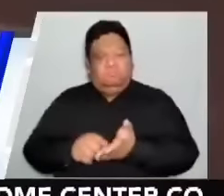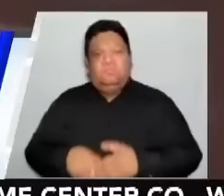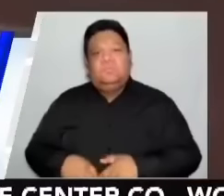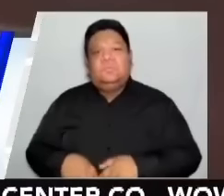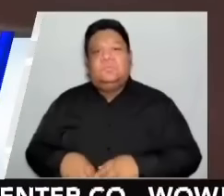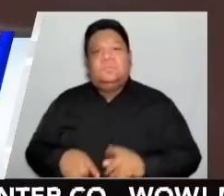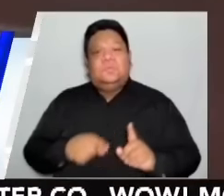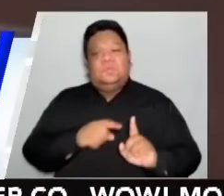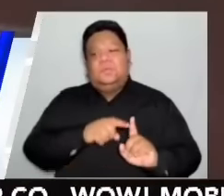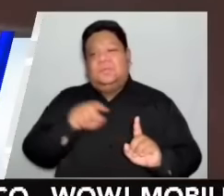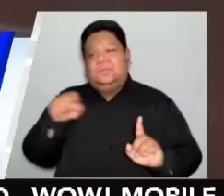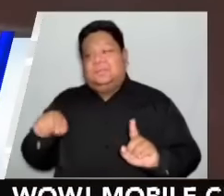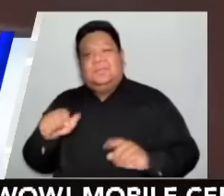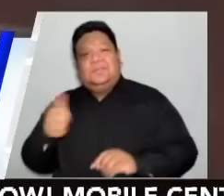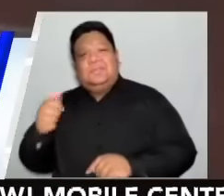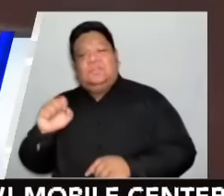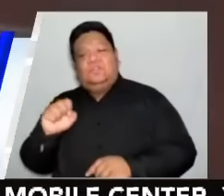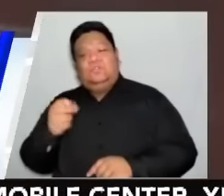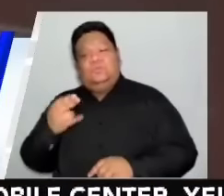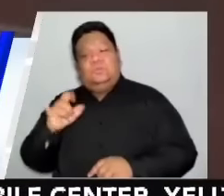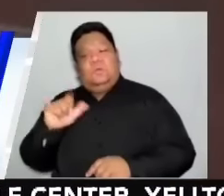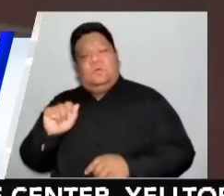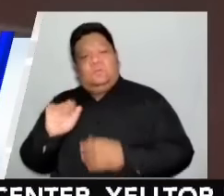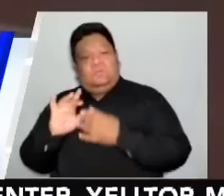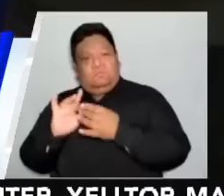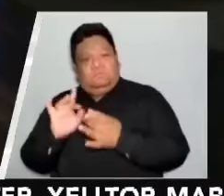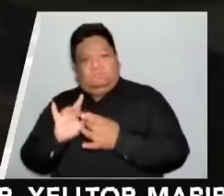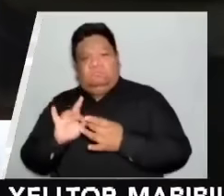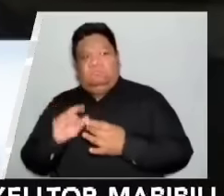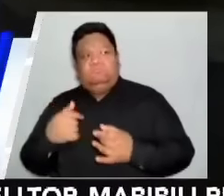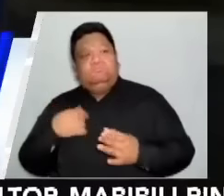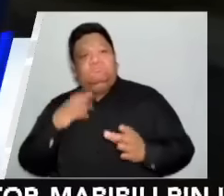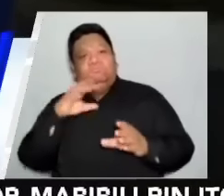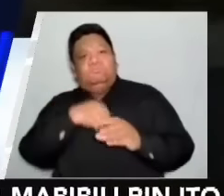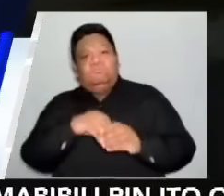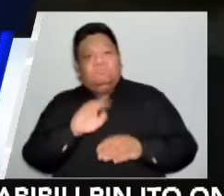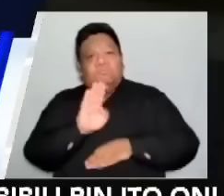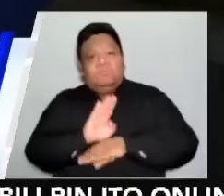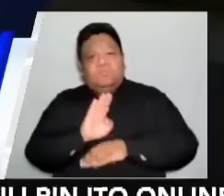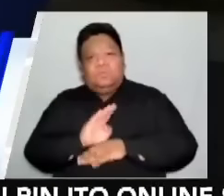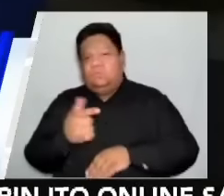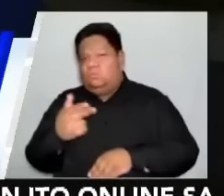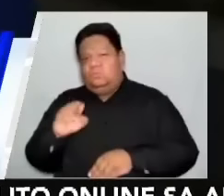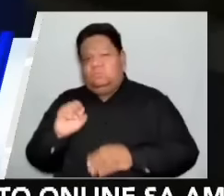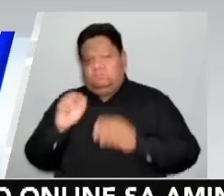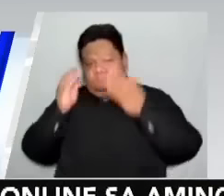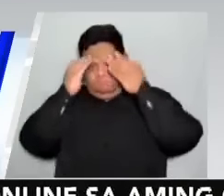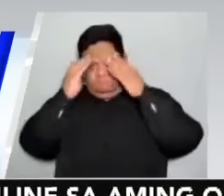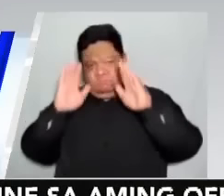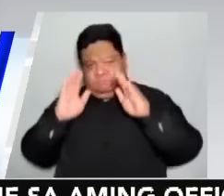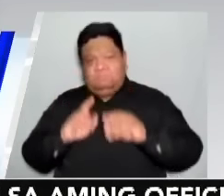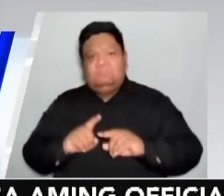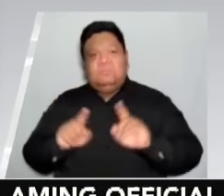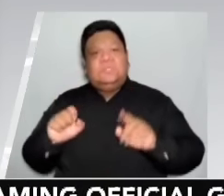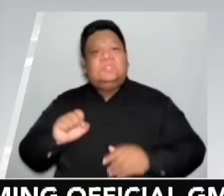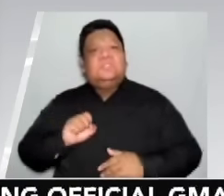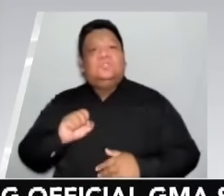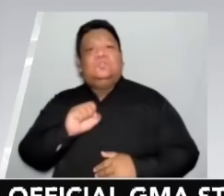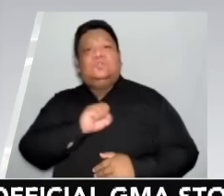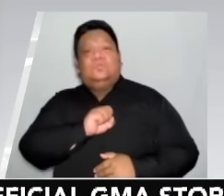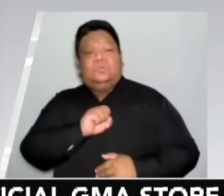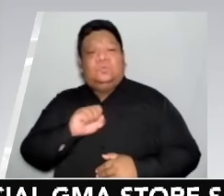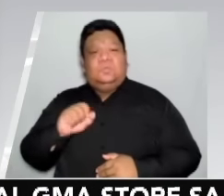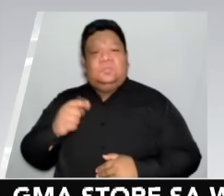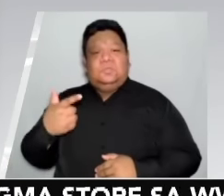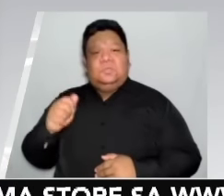naun na ring sinabi na wala siyang kinalaman sa negosyo ng mga goo pero ayon kay senator win Catalan may share sa s negosyo ng pamilya goo si